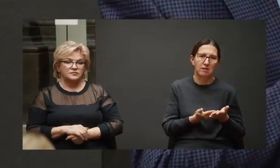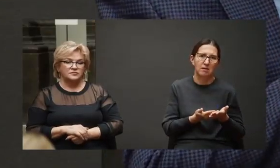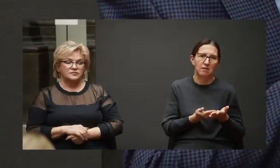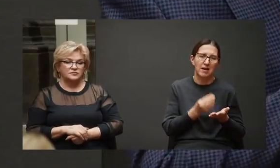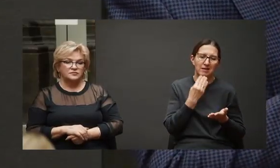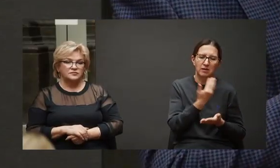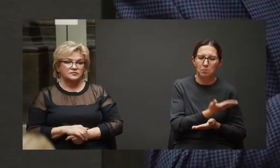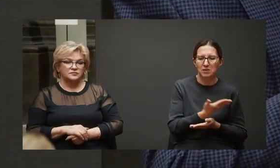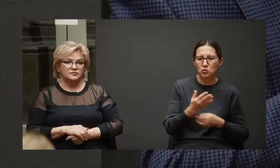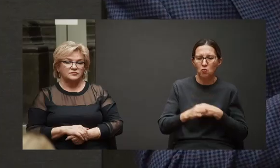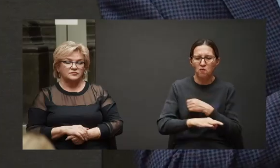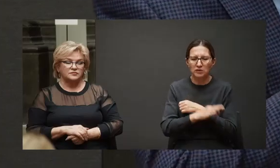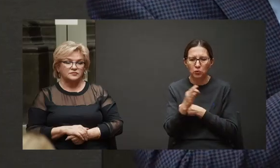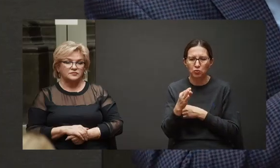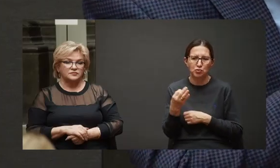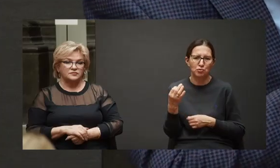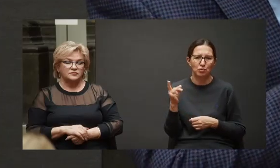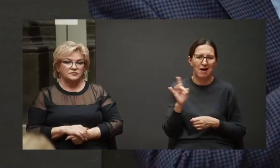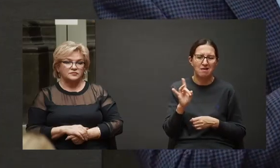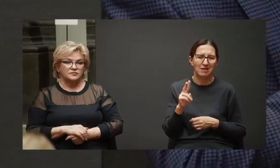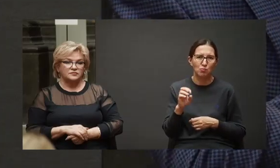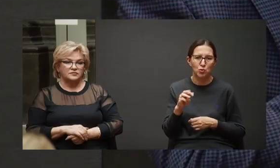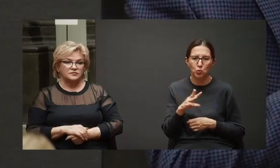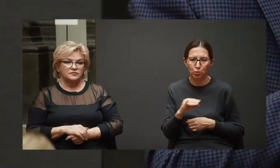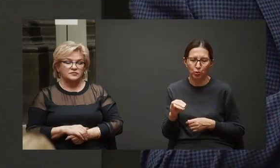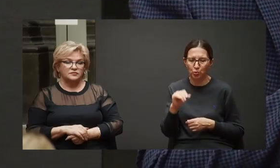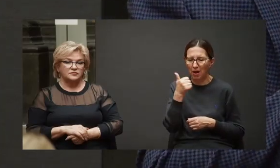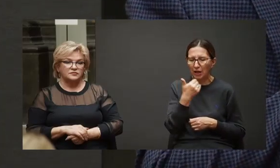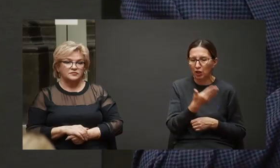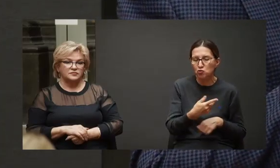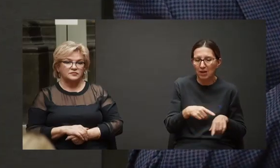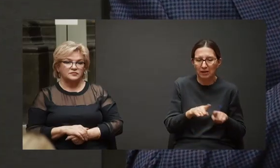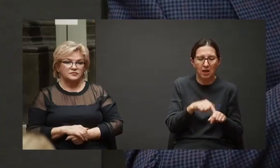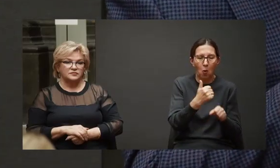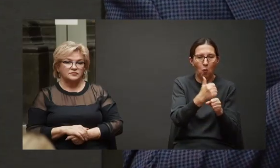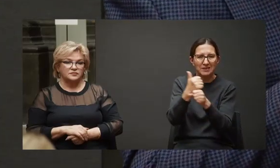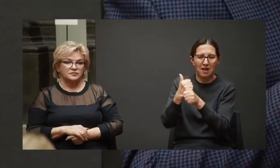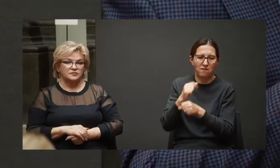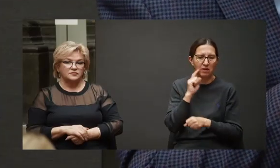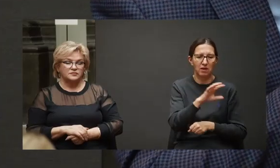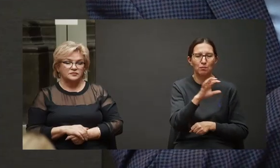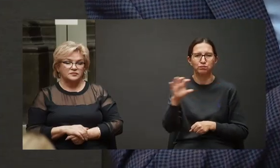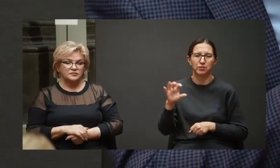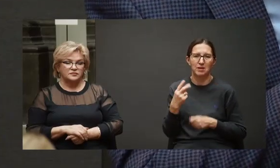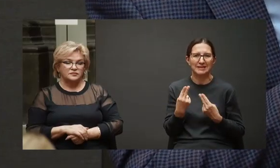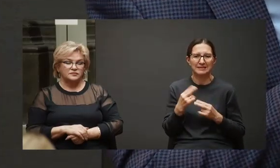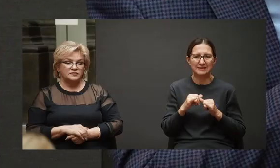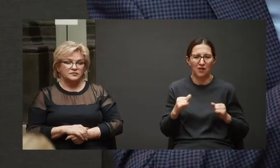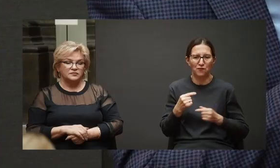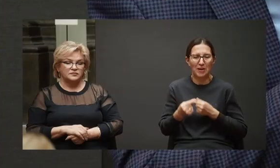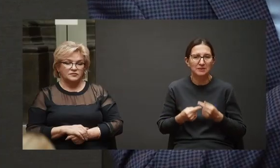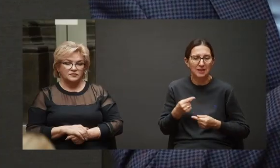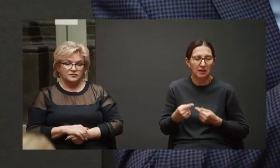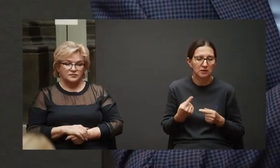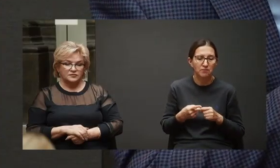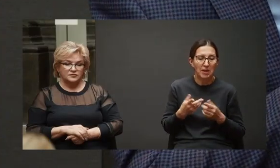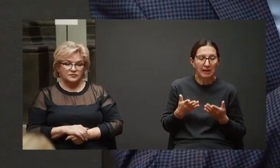восточную какую-то и так далее. Ну, вот такие вот сгустки цивилизаций. То есть это...